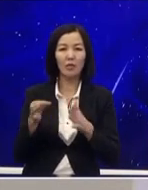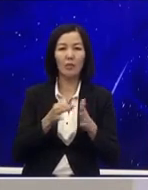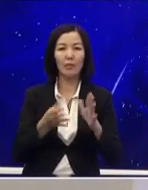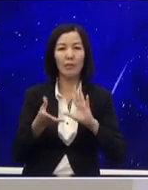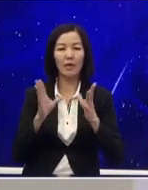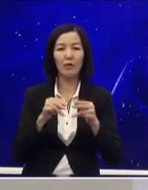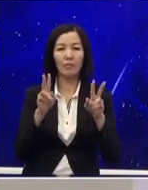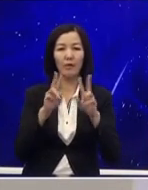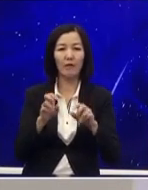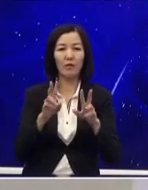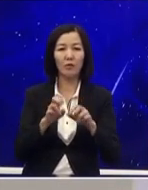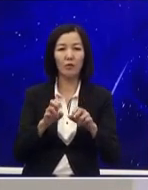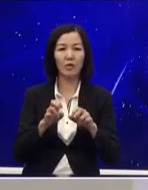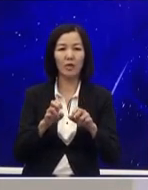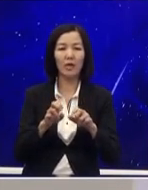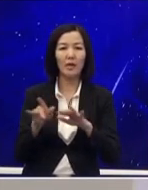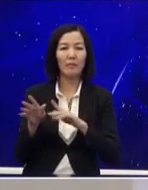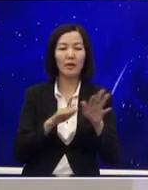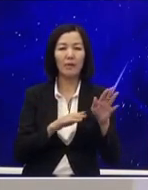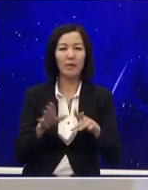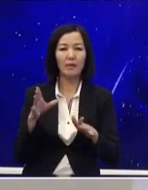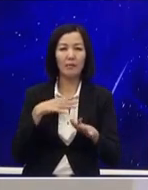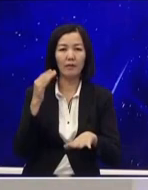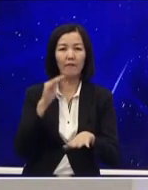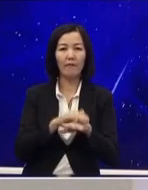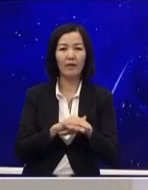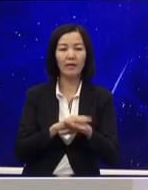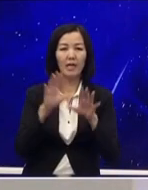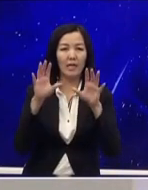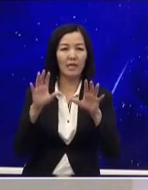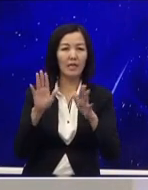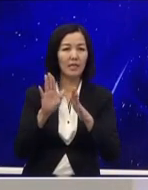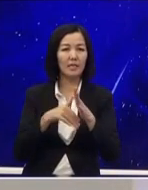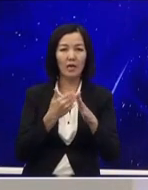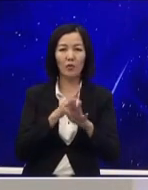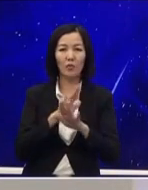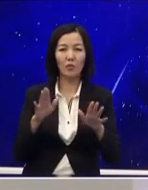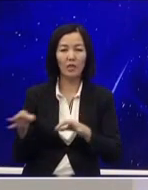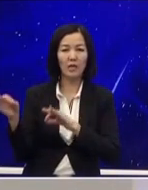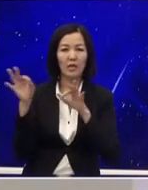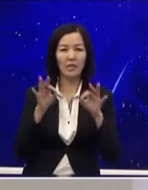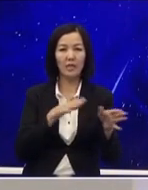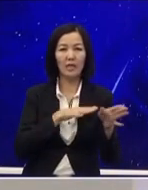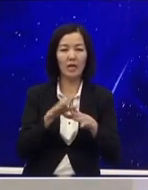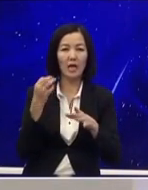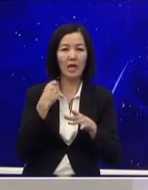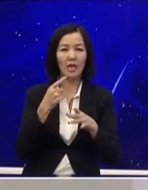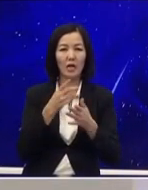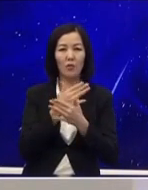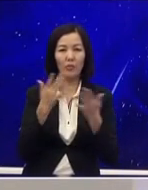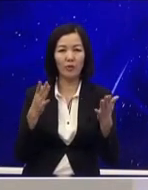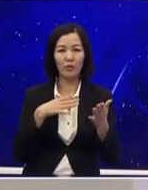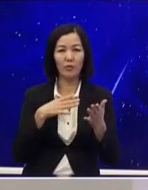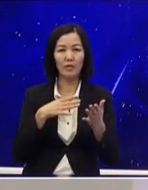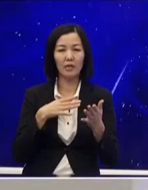по результатам проведенных оперативно-розыскных мероприятий выявлен факт незаконной транспортировки и реализации алкогольной